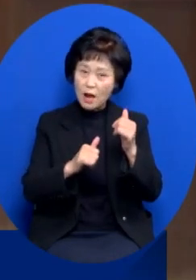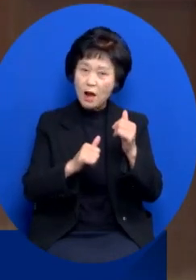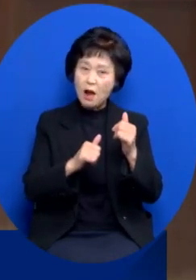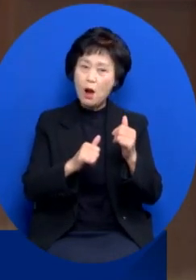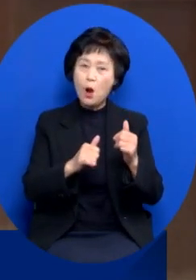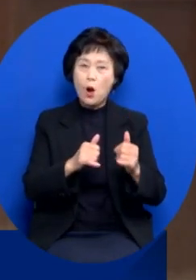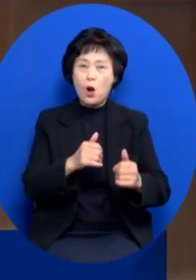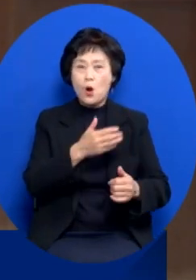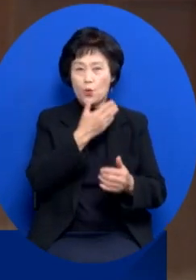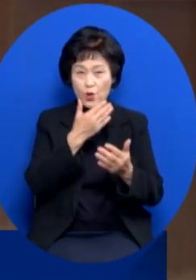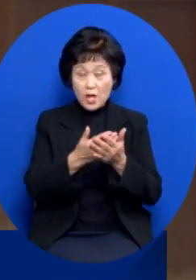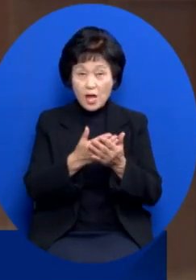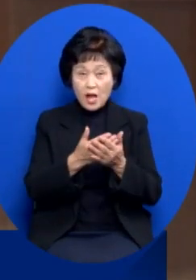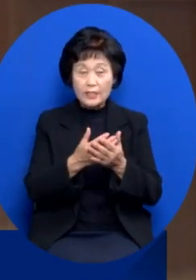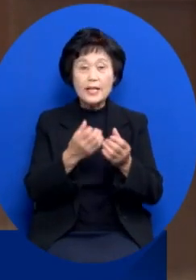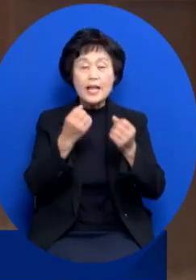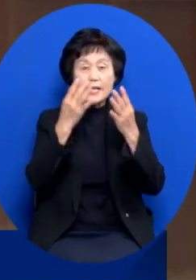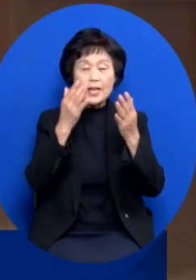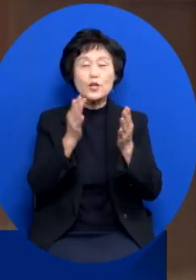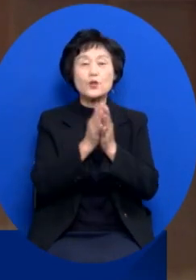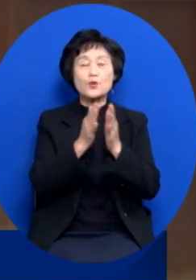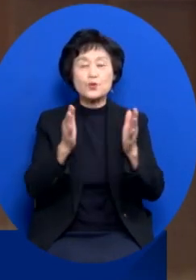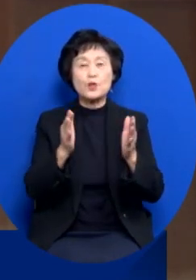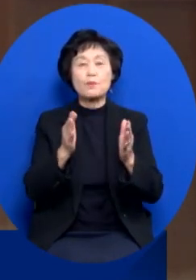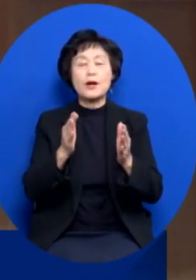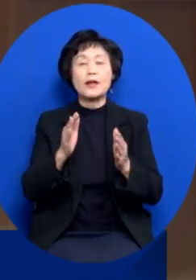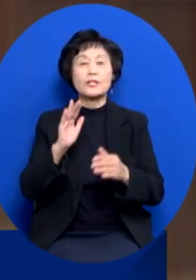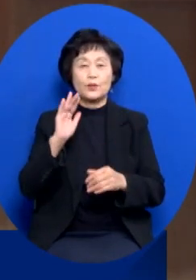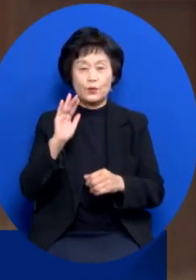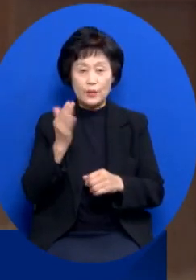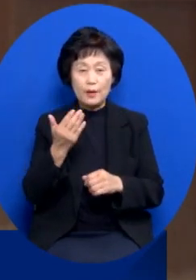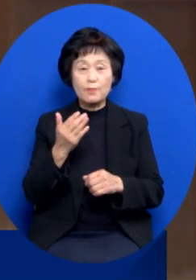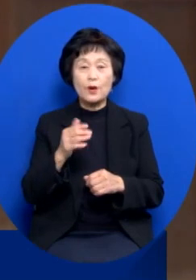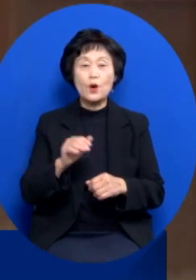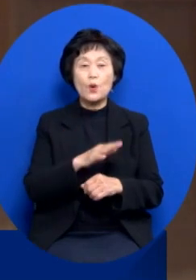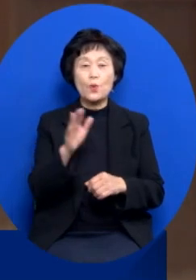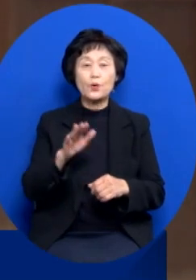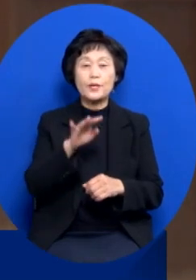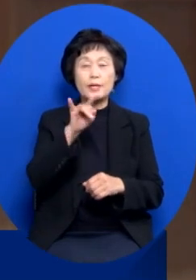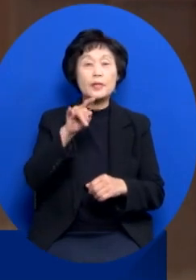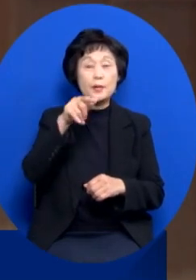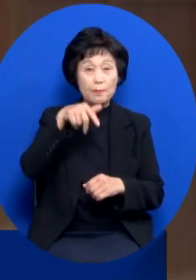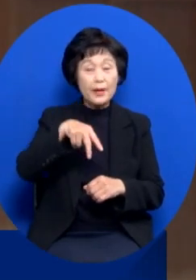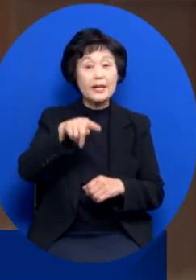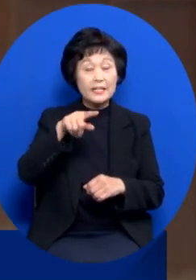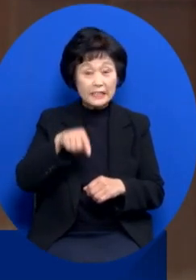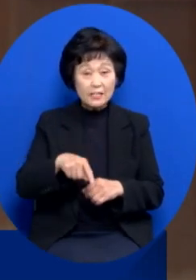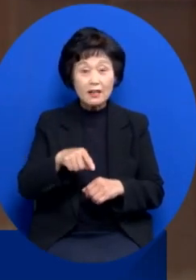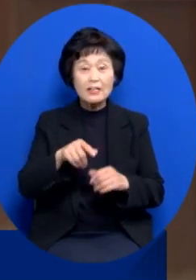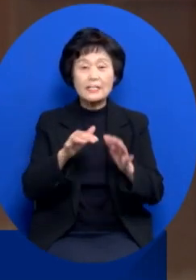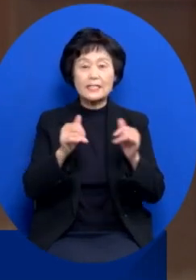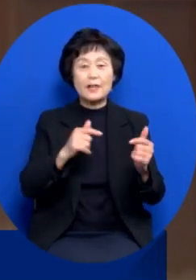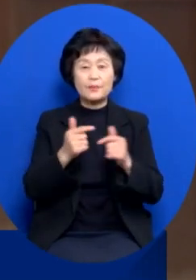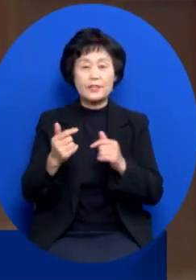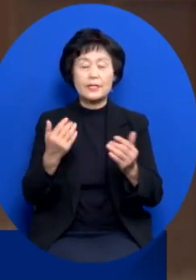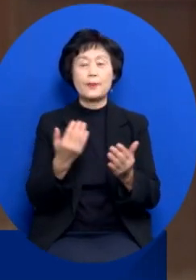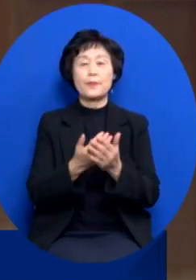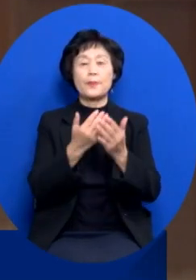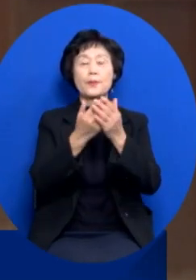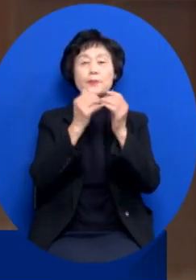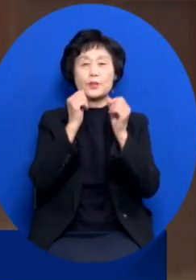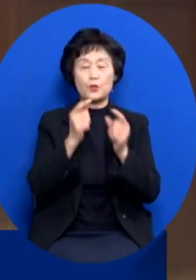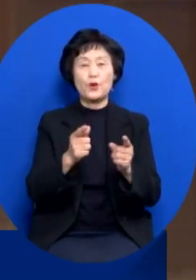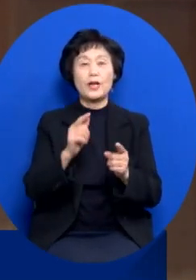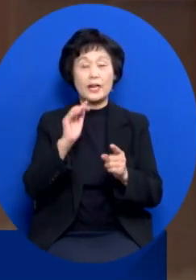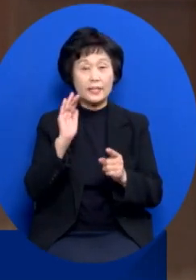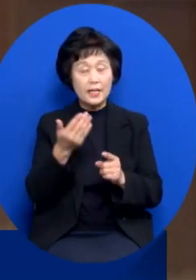역사의 전환점이 되고 우리 백석의 성숙의 기회가 되는 이런